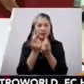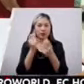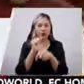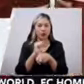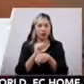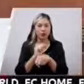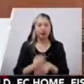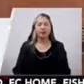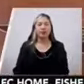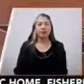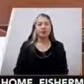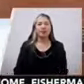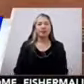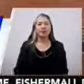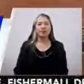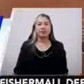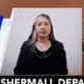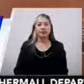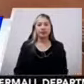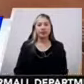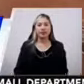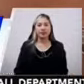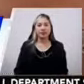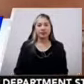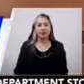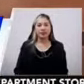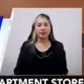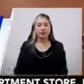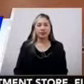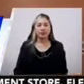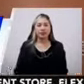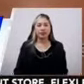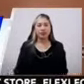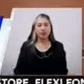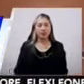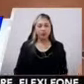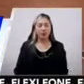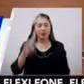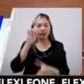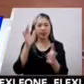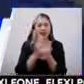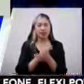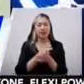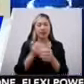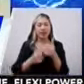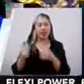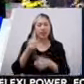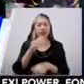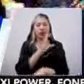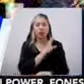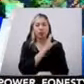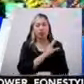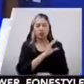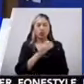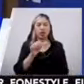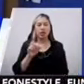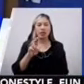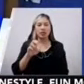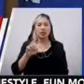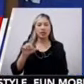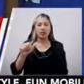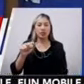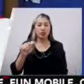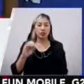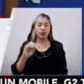cohesive kami lahat. Habang tiwala naman sa team at gabay ng head coach, ang Arellano Chiefs. Head to the Chiefs! Gigil